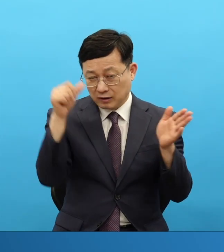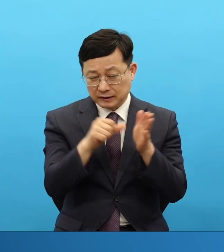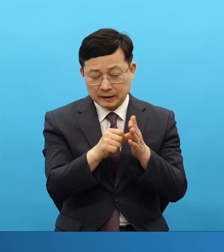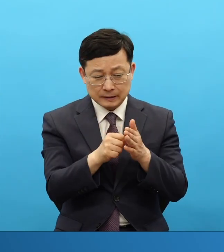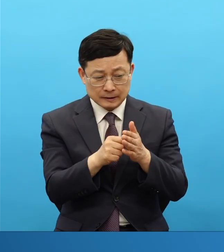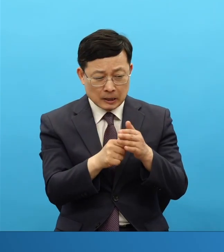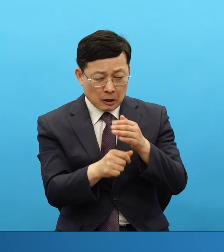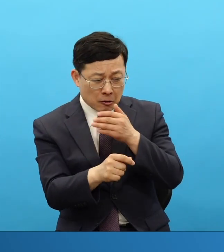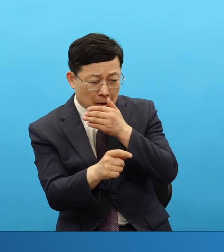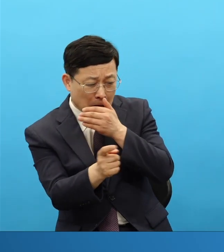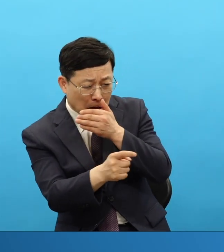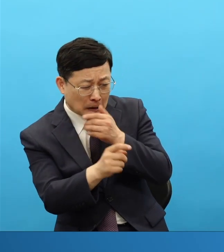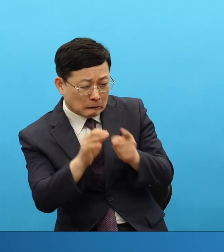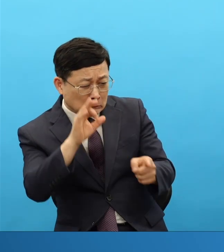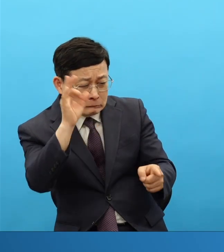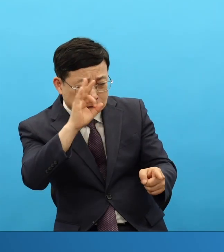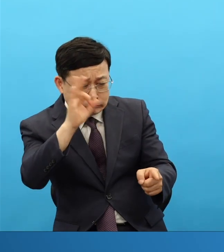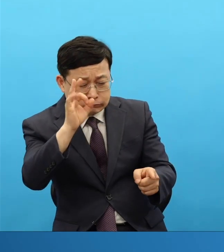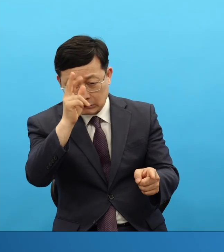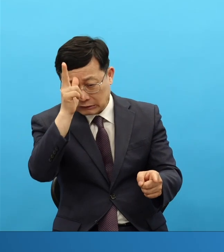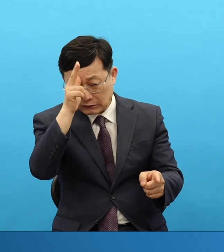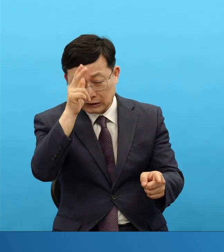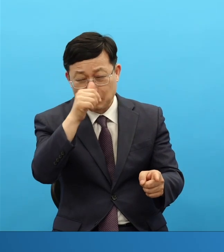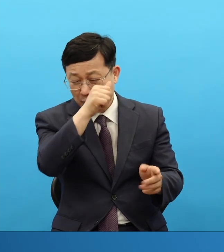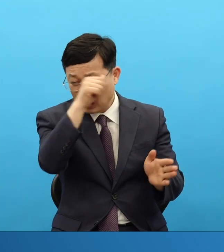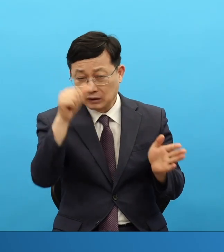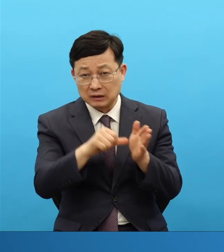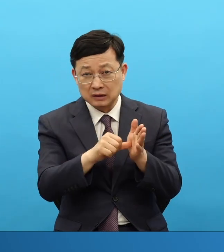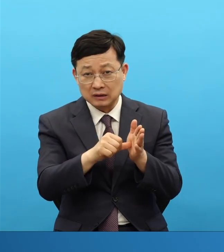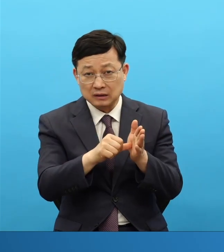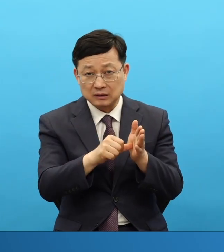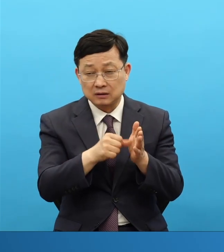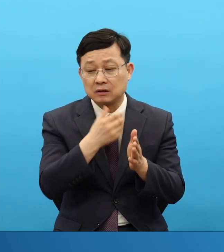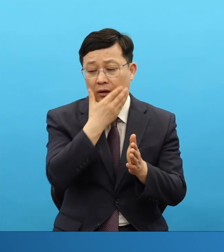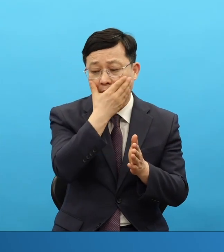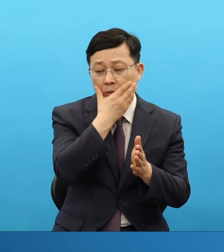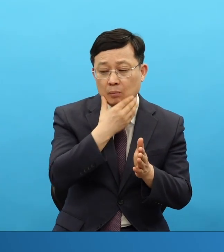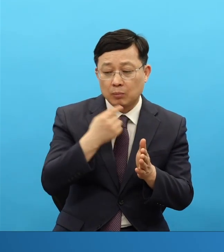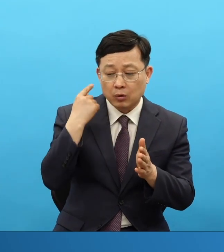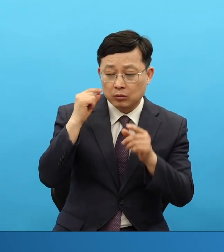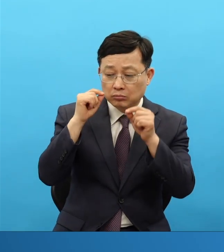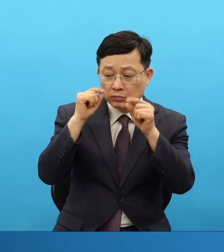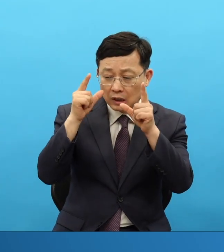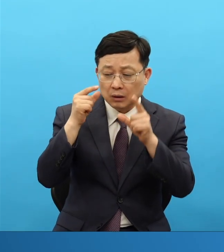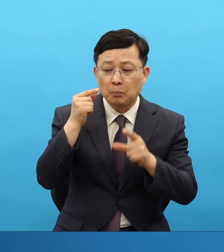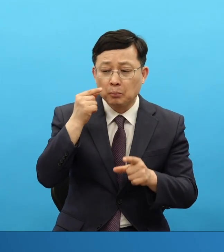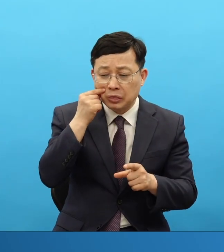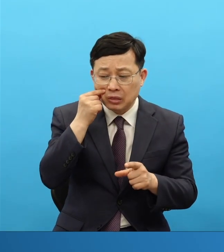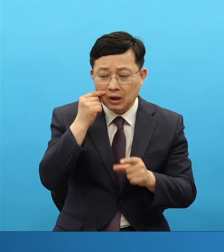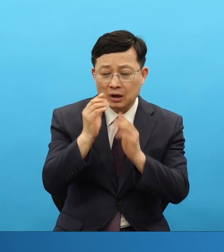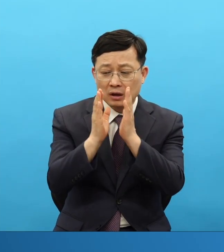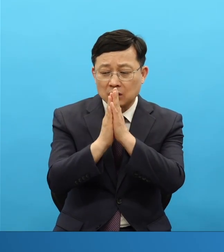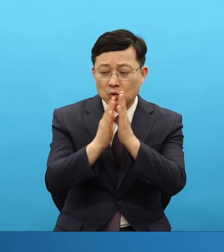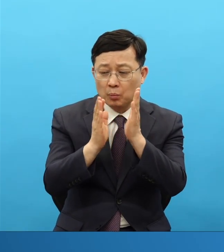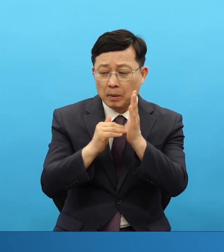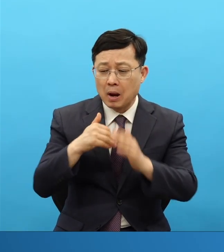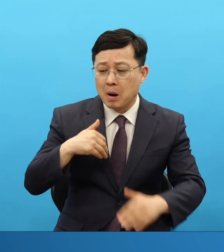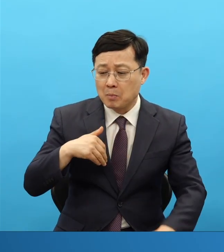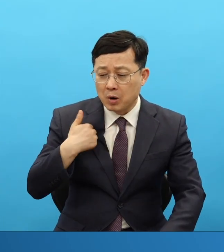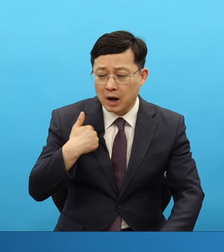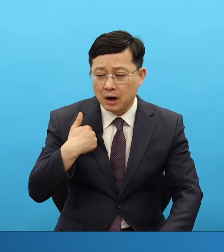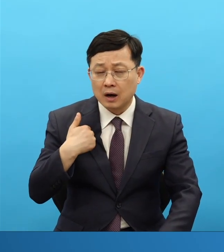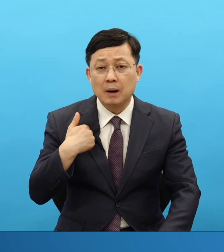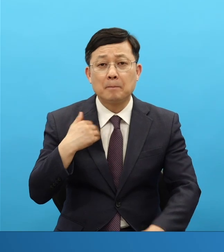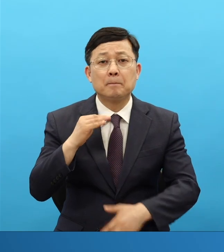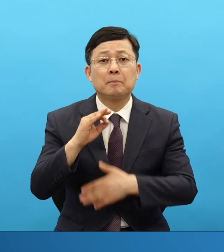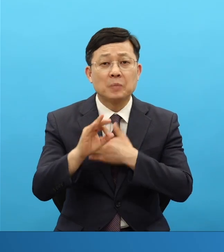That your whole life you're only catching criminals. 이 사람이 복음의 기도의 비밀이 없다면 어떻게 되죠? If this person doesn't have the gospel, the mystery of prayer, then